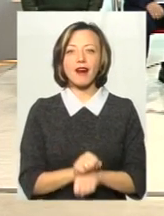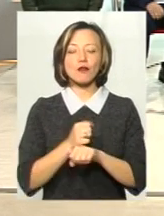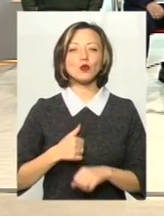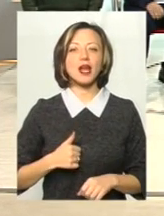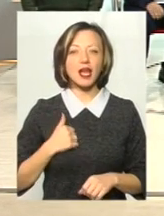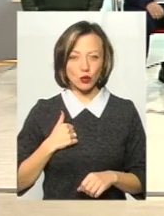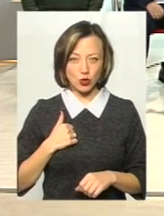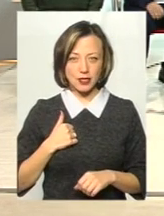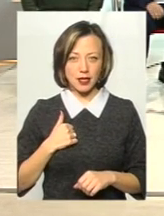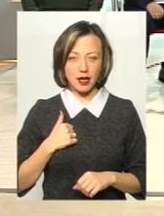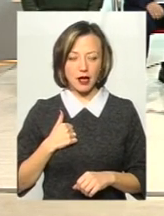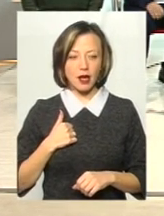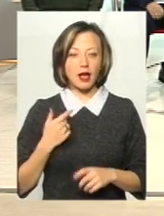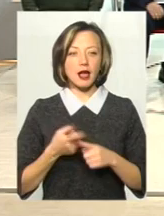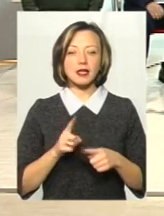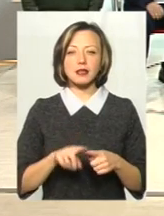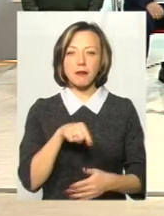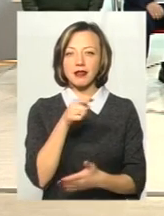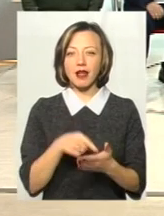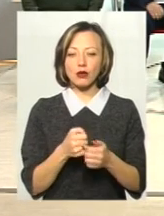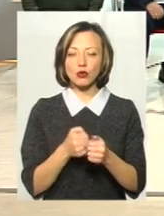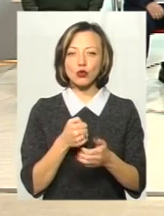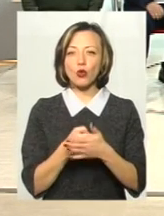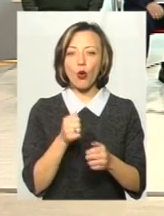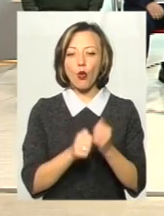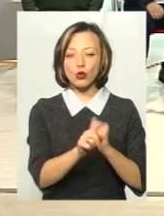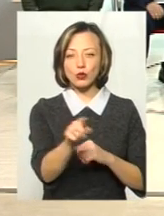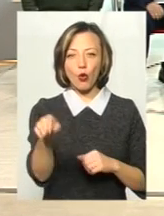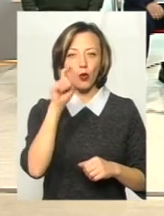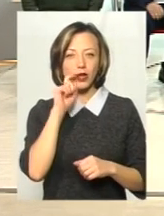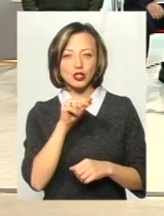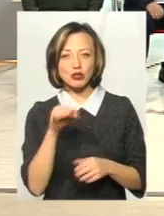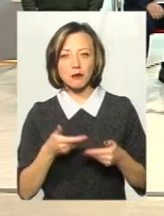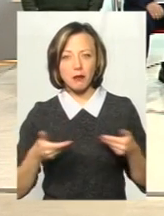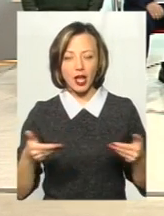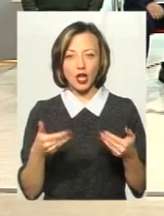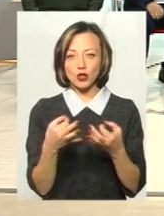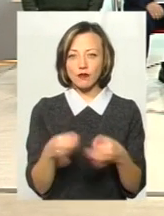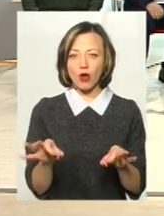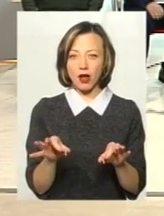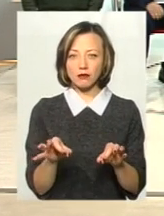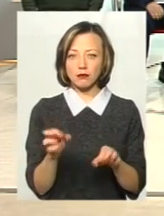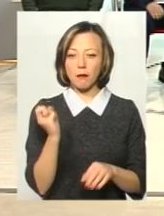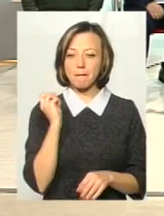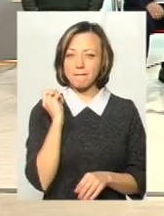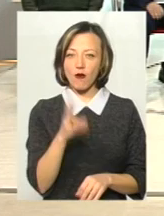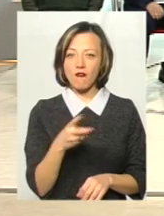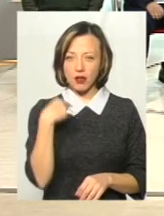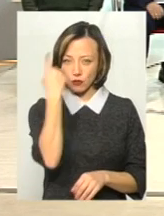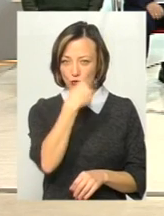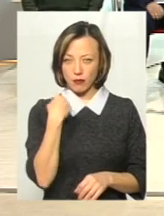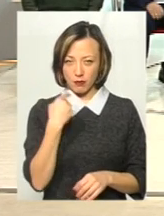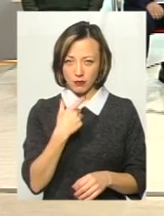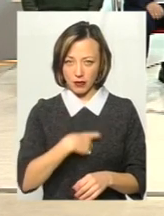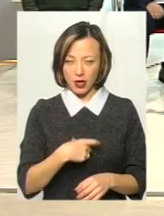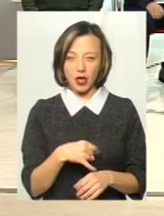гідності. І це питання було до кожного українця, чи ми дозволяємо плювати собі в обличчя і чи